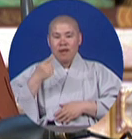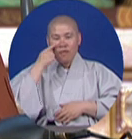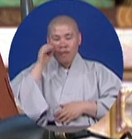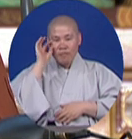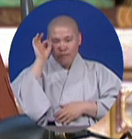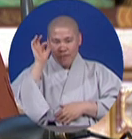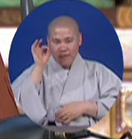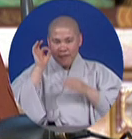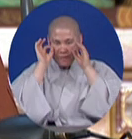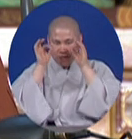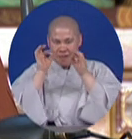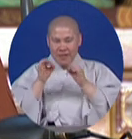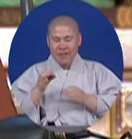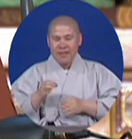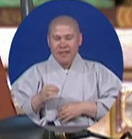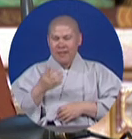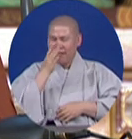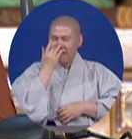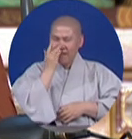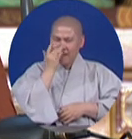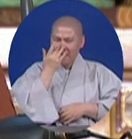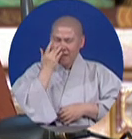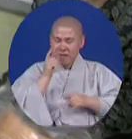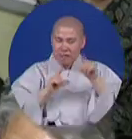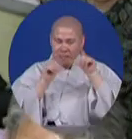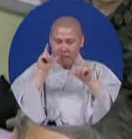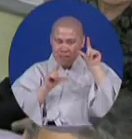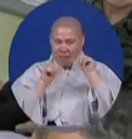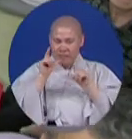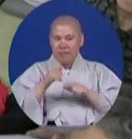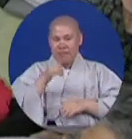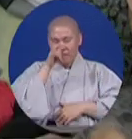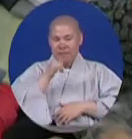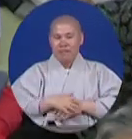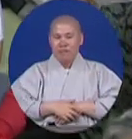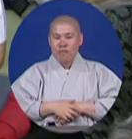그래서 다만 알지 못하는 것인 줄을 아는 거.